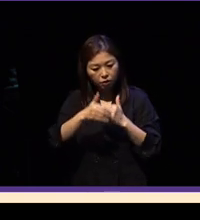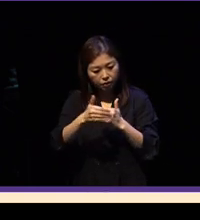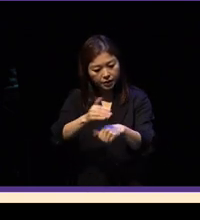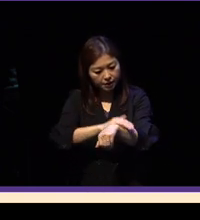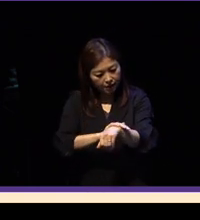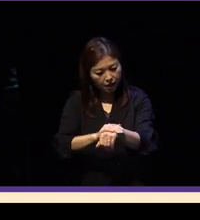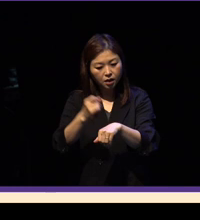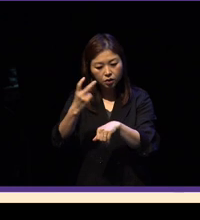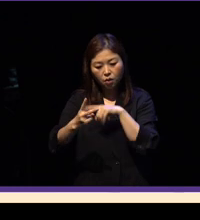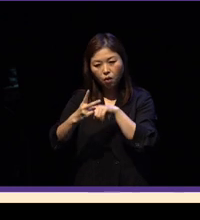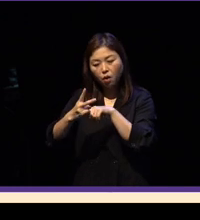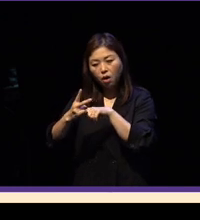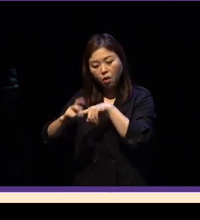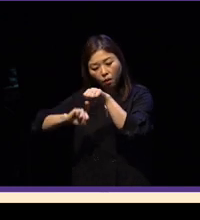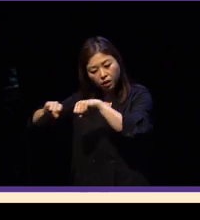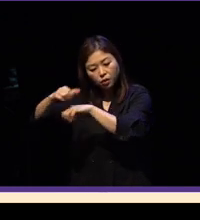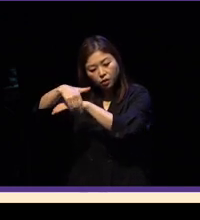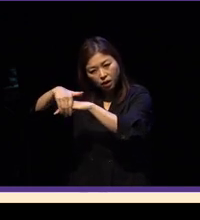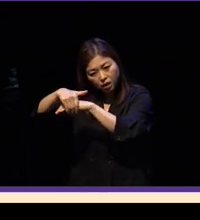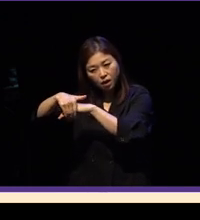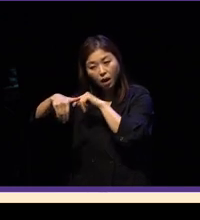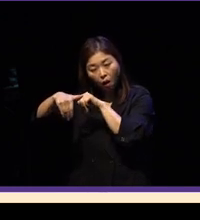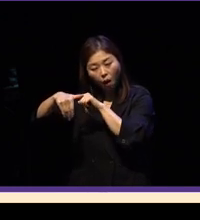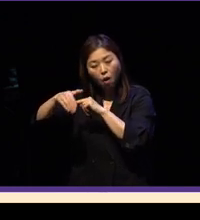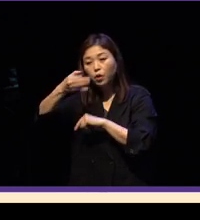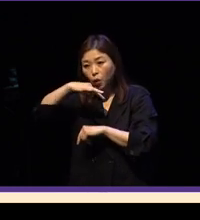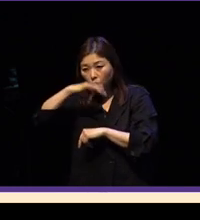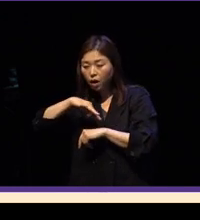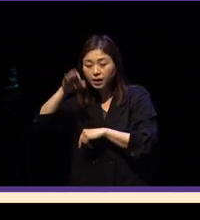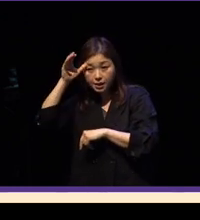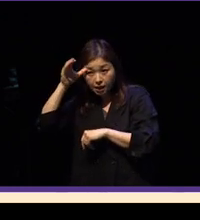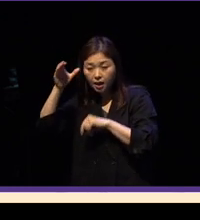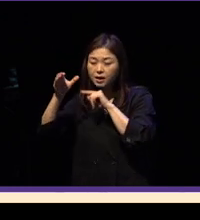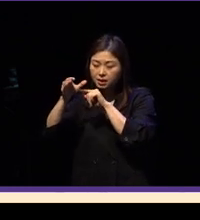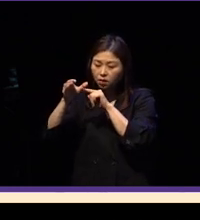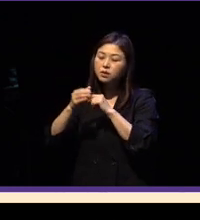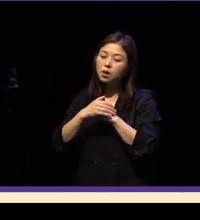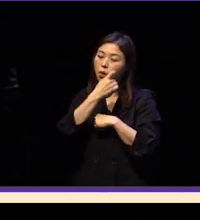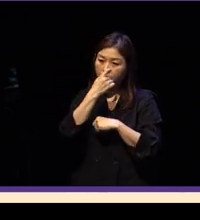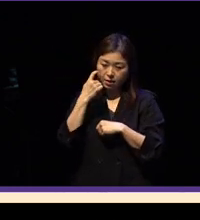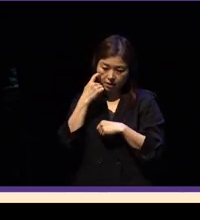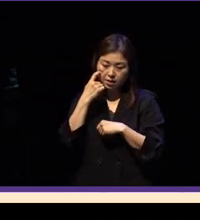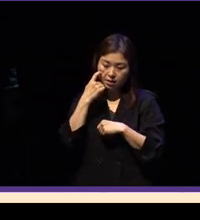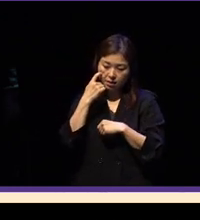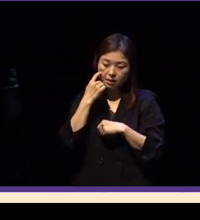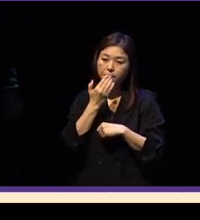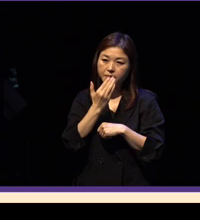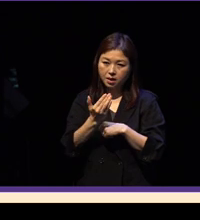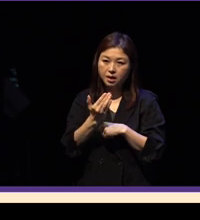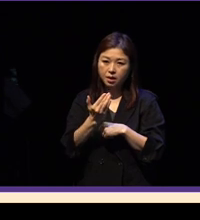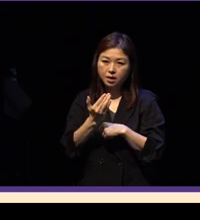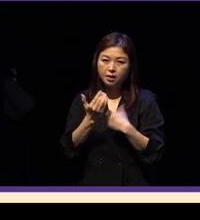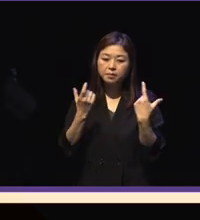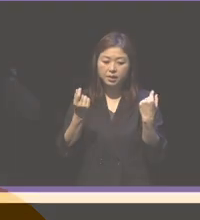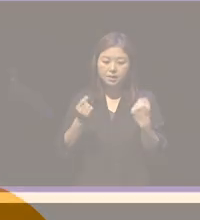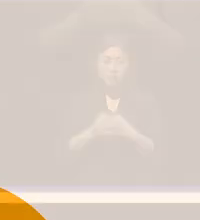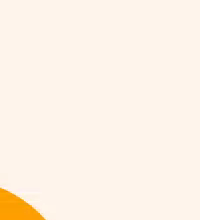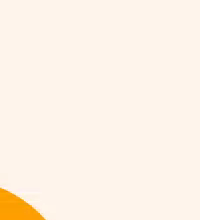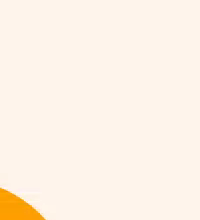효과 등을 점검할 예정입니다. 네, 이상으로 창작의 과정에 대한 설명을 마치도록 하겠습니다.